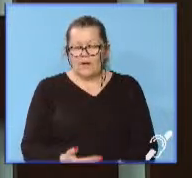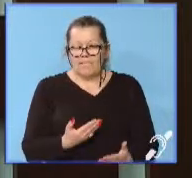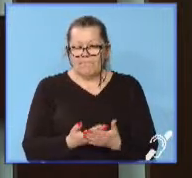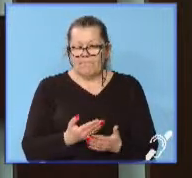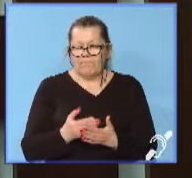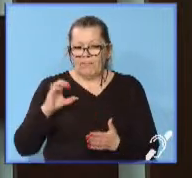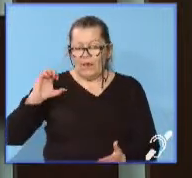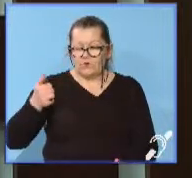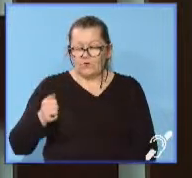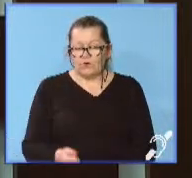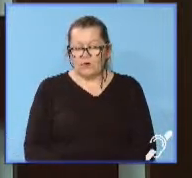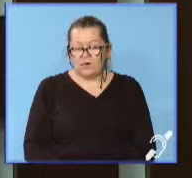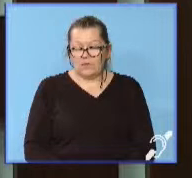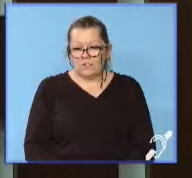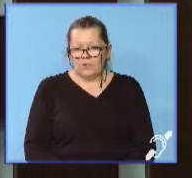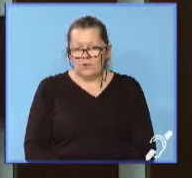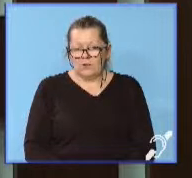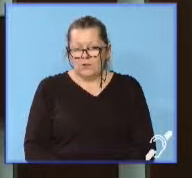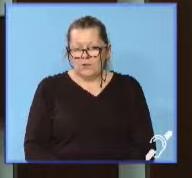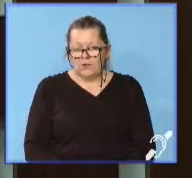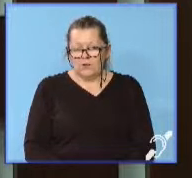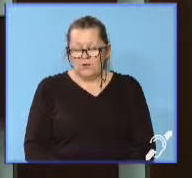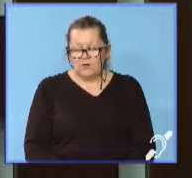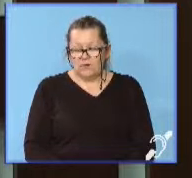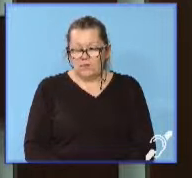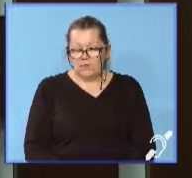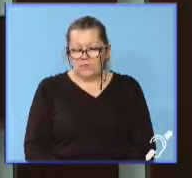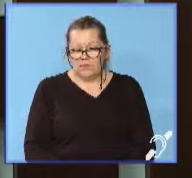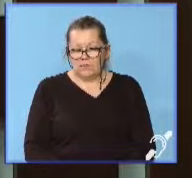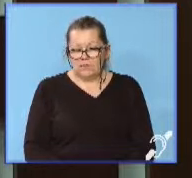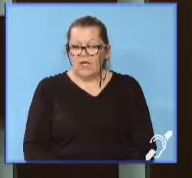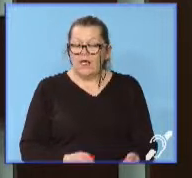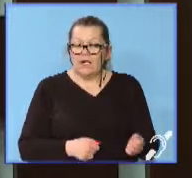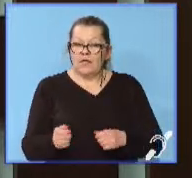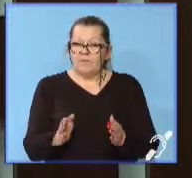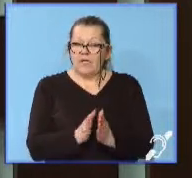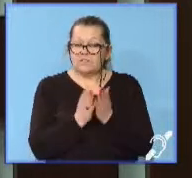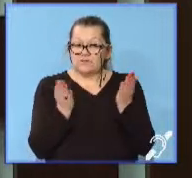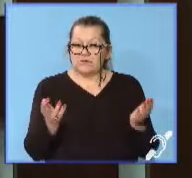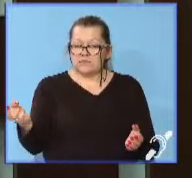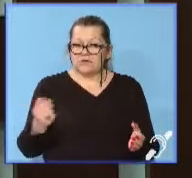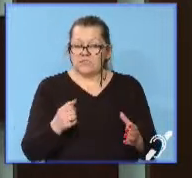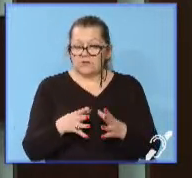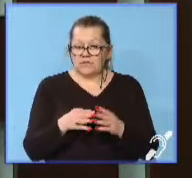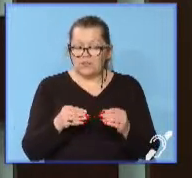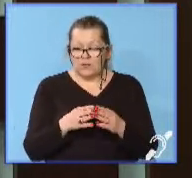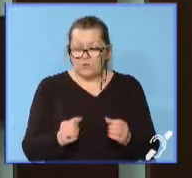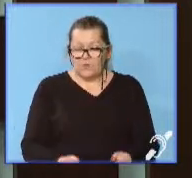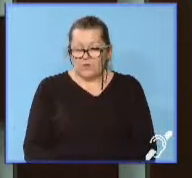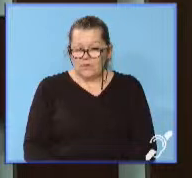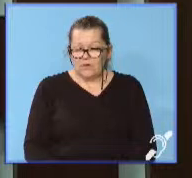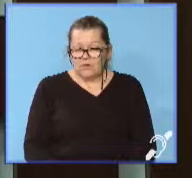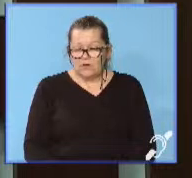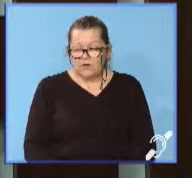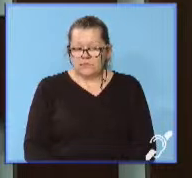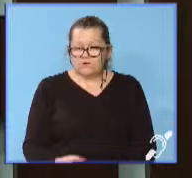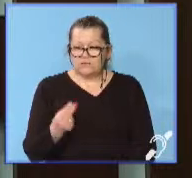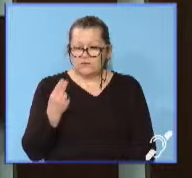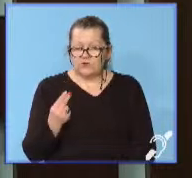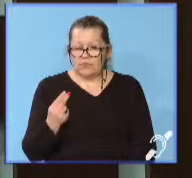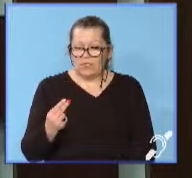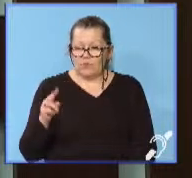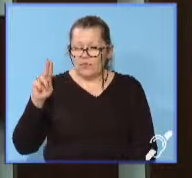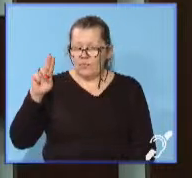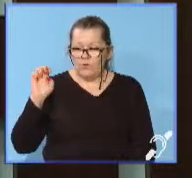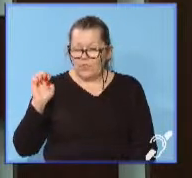că așa cum știți piața de carte din România este una dintre cele mai vulnerabile din întreaga uniune